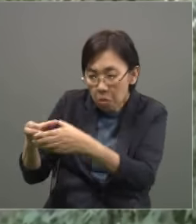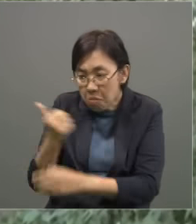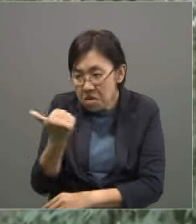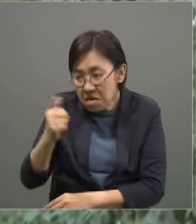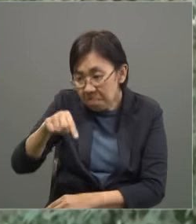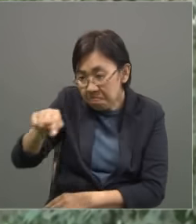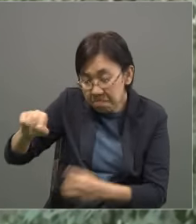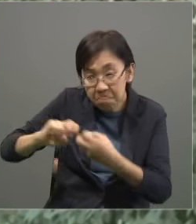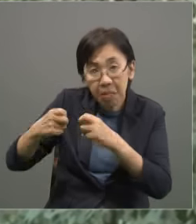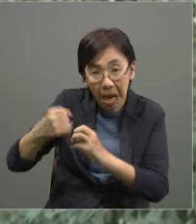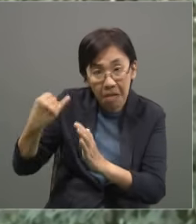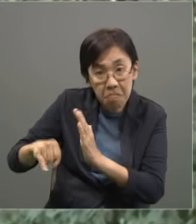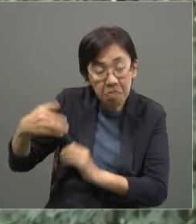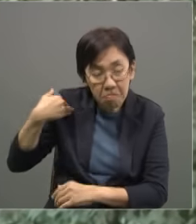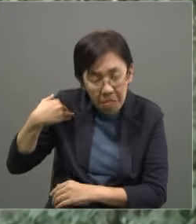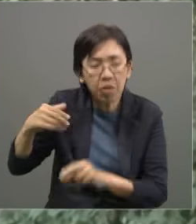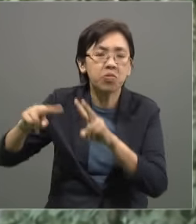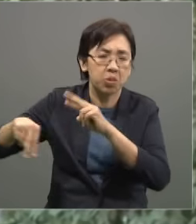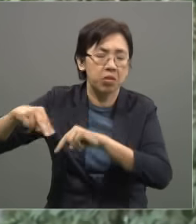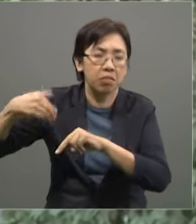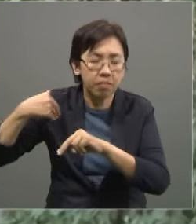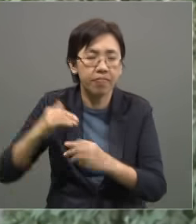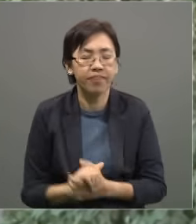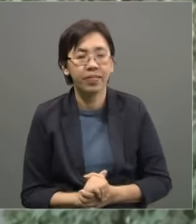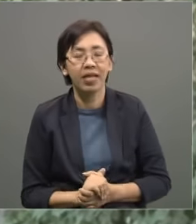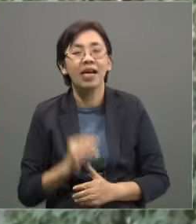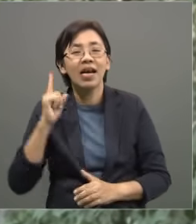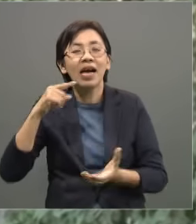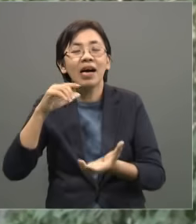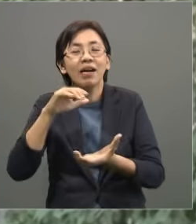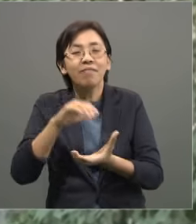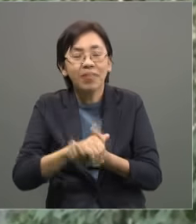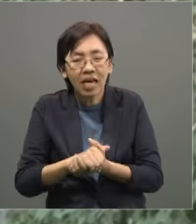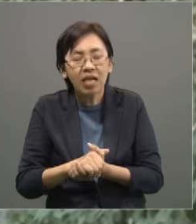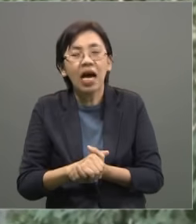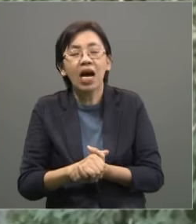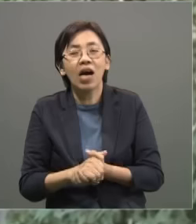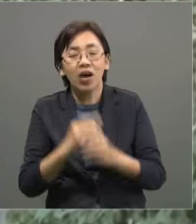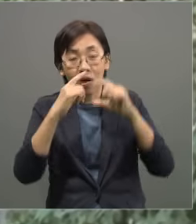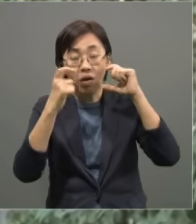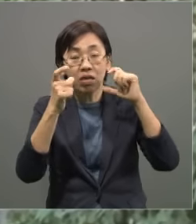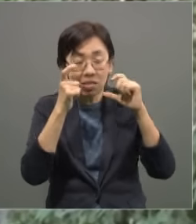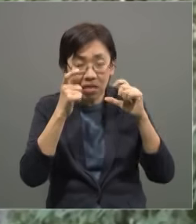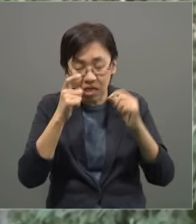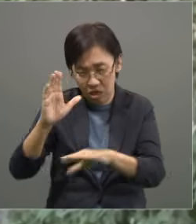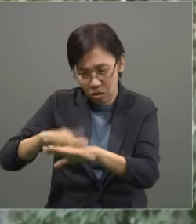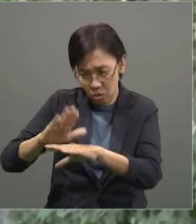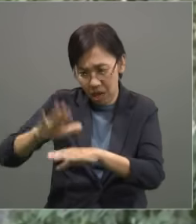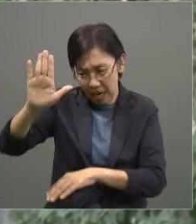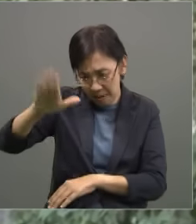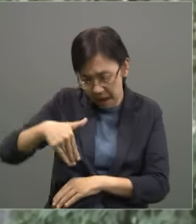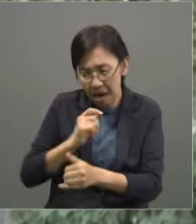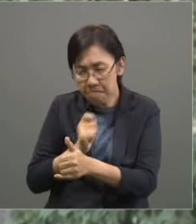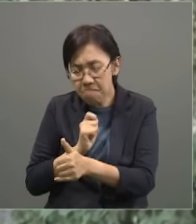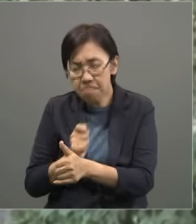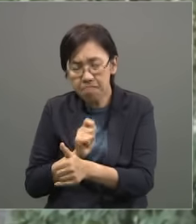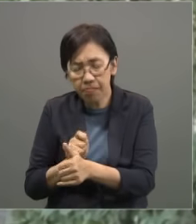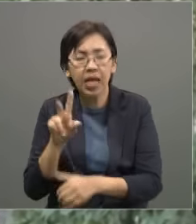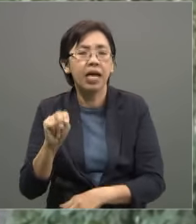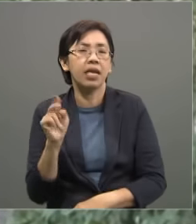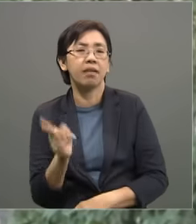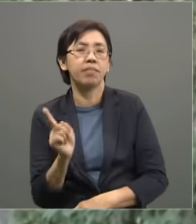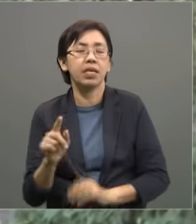าส่วนที่มีข่าวว่าภรรยาของคุณศรีสุวรรณเนี่ยถูกออกหมายเรียกมาให้รับทราบข้อกล่าวหาเช่นเดียวกันอันนี้ก็ยืนยันนัดหมายเดิม